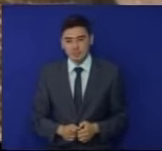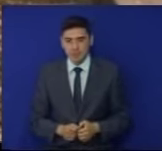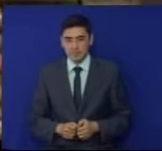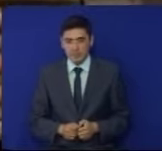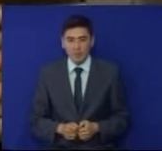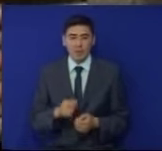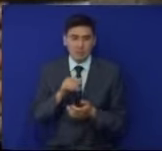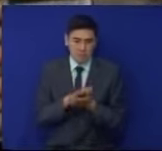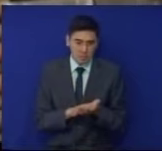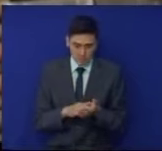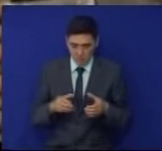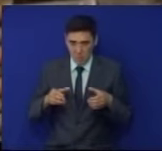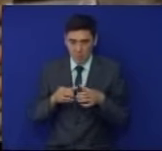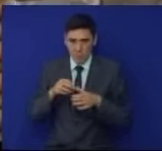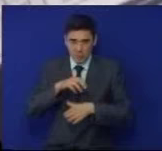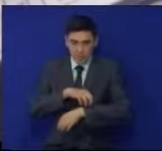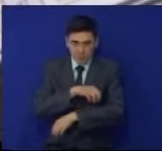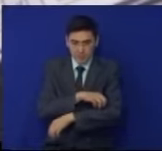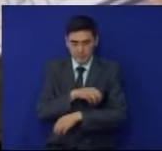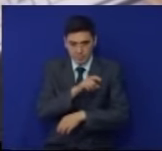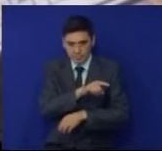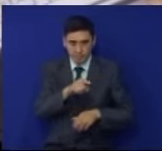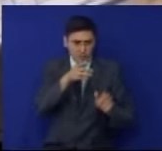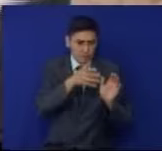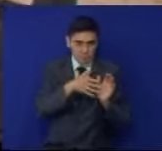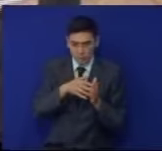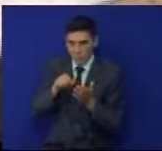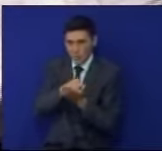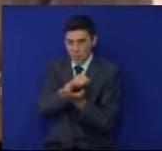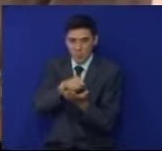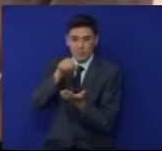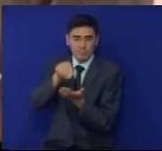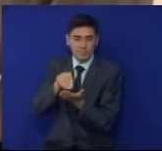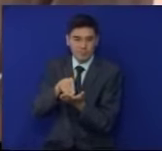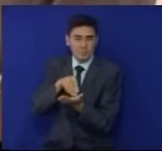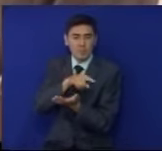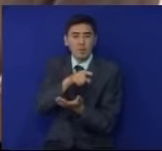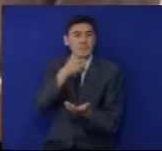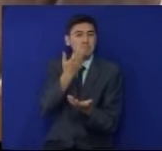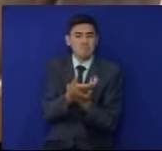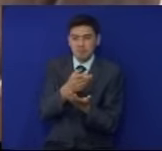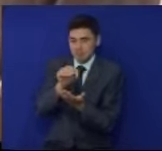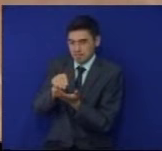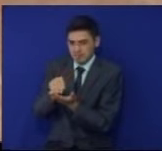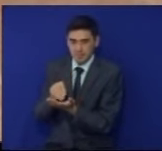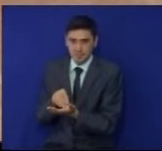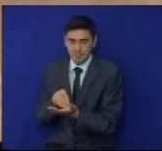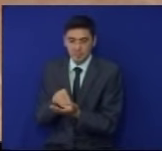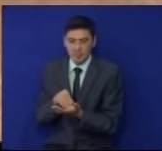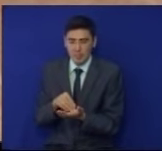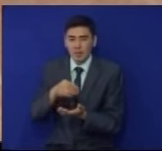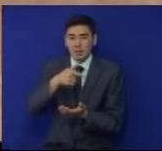недоделок продолжаются. Члены комиссии тщательно изучают объект и документируют все допущенные нарушения. Теперь, согласно